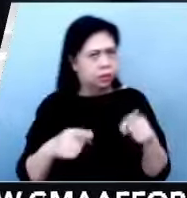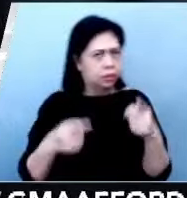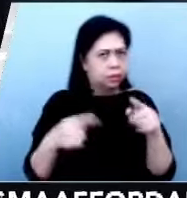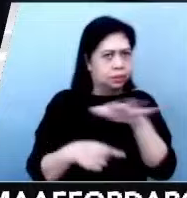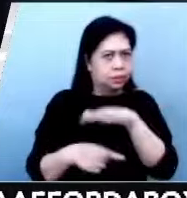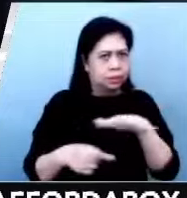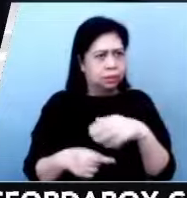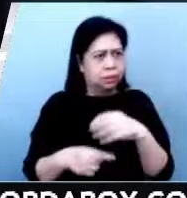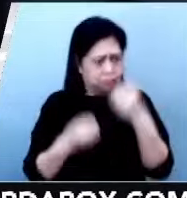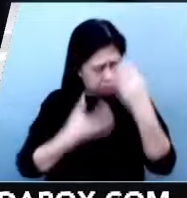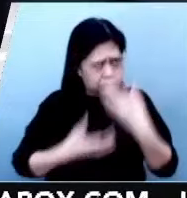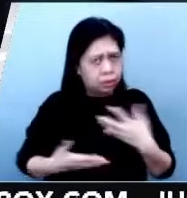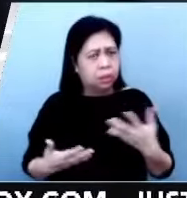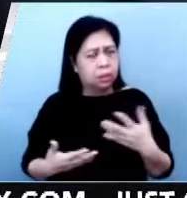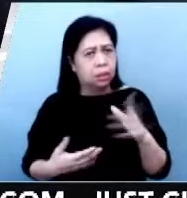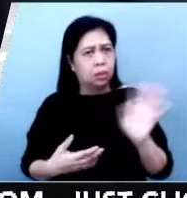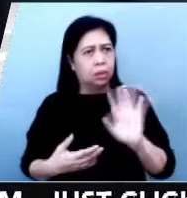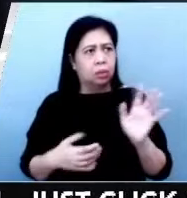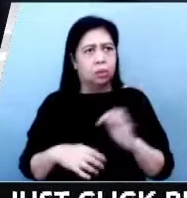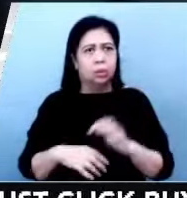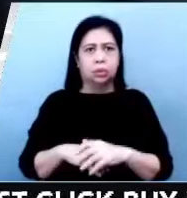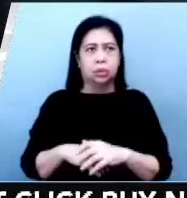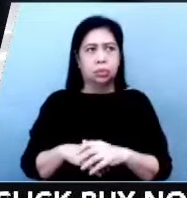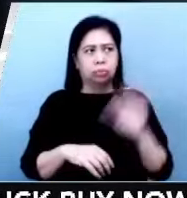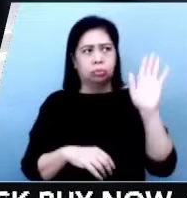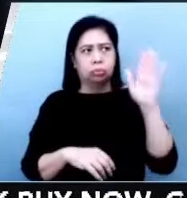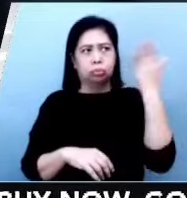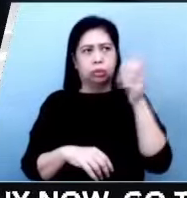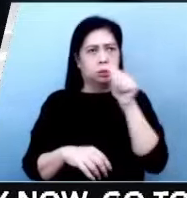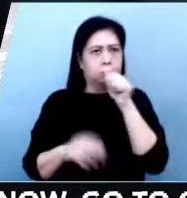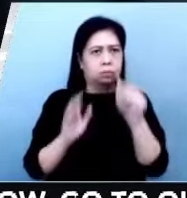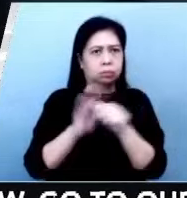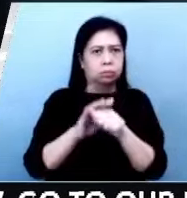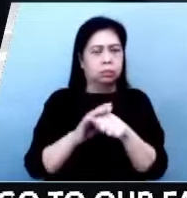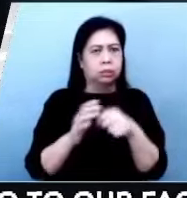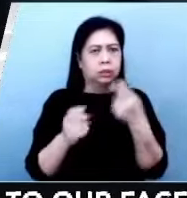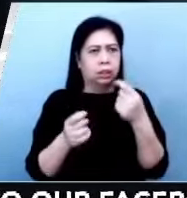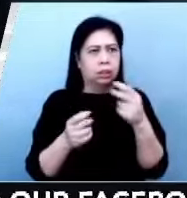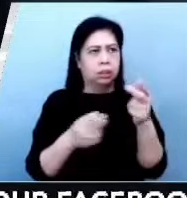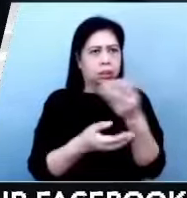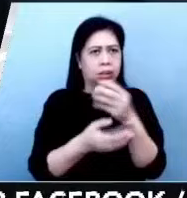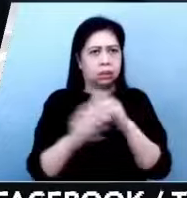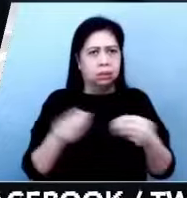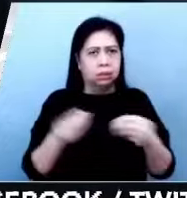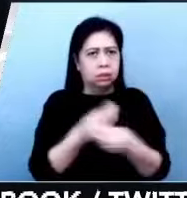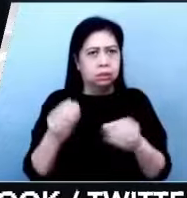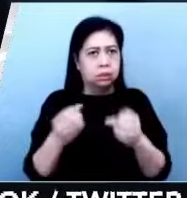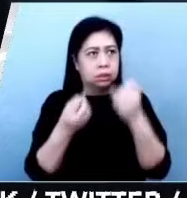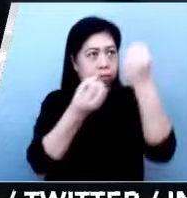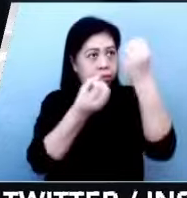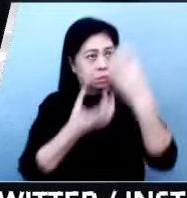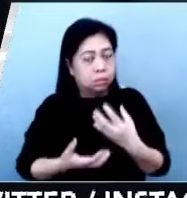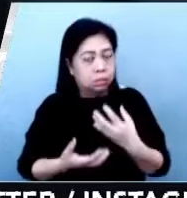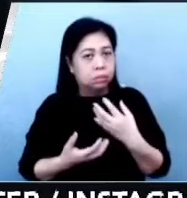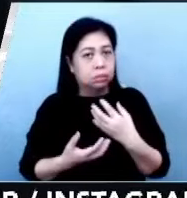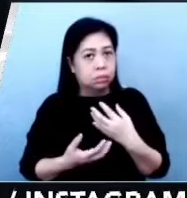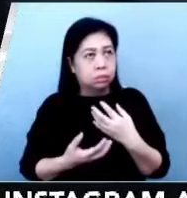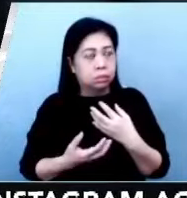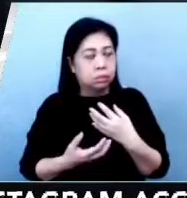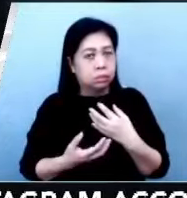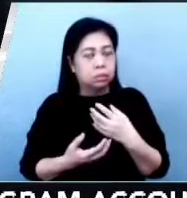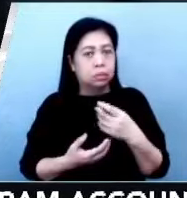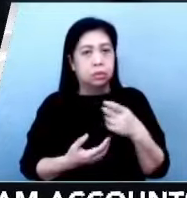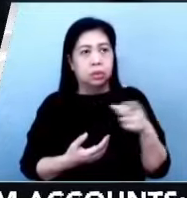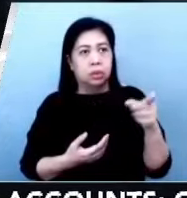lang, wala lang patalikod na transaksyon. Pag sinabihan mo ako noon na hindi kayo